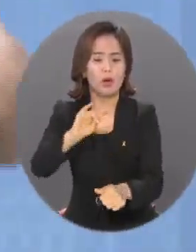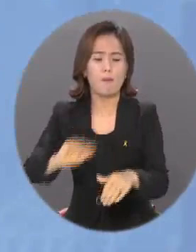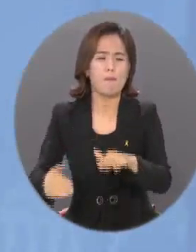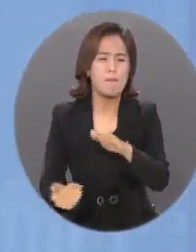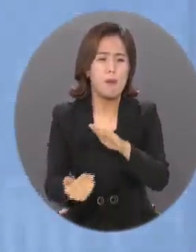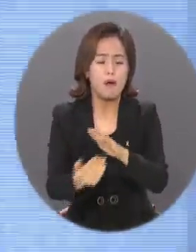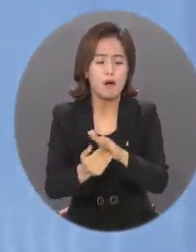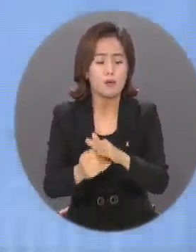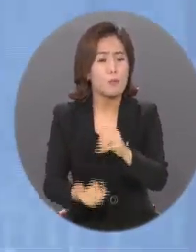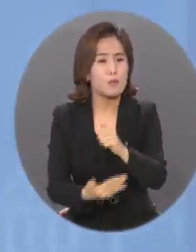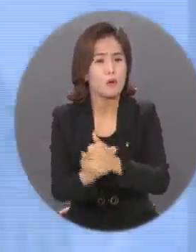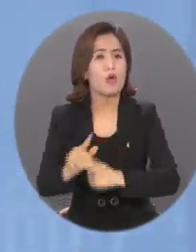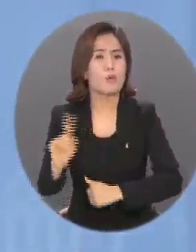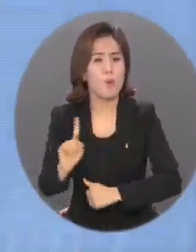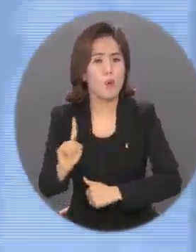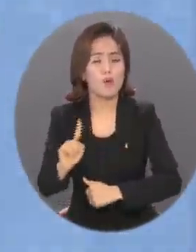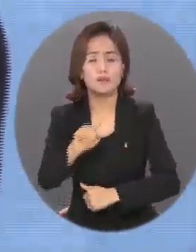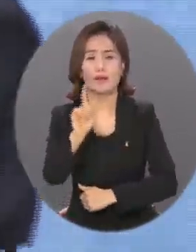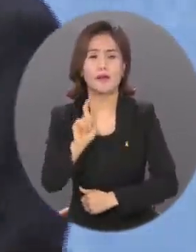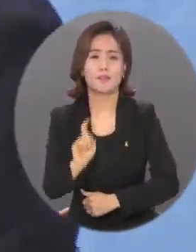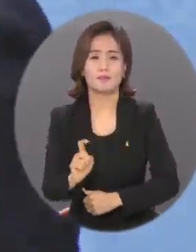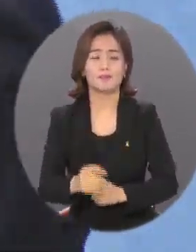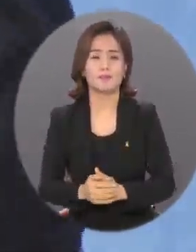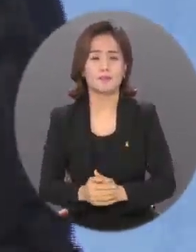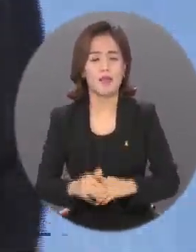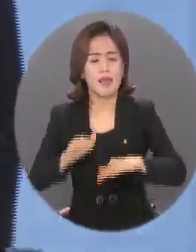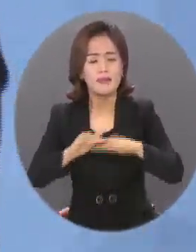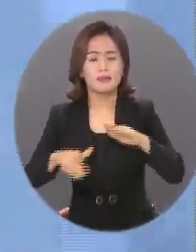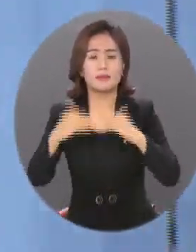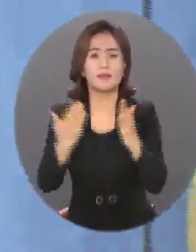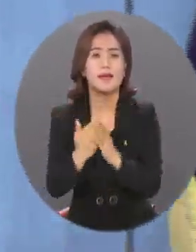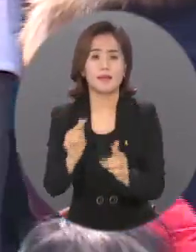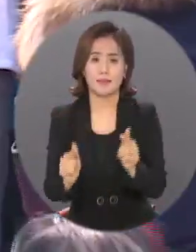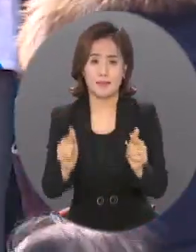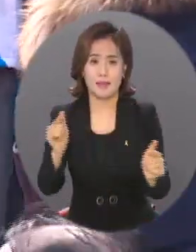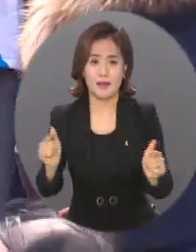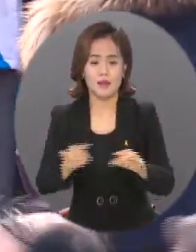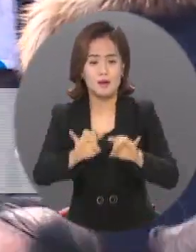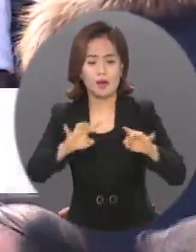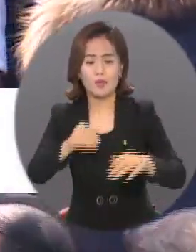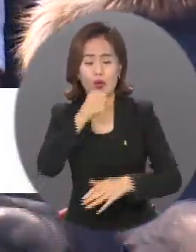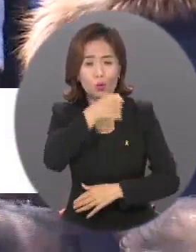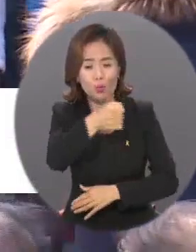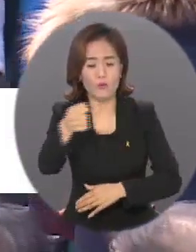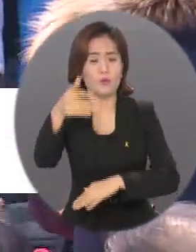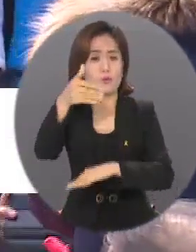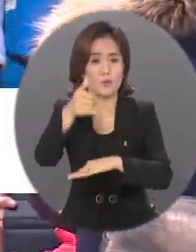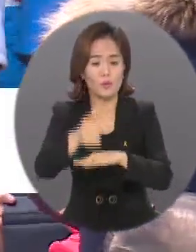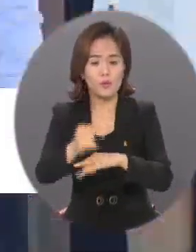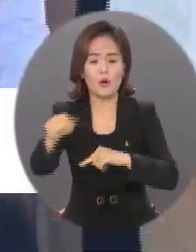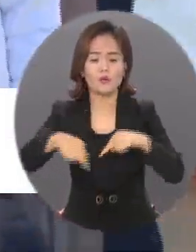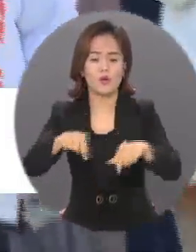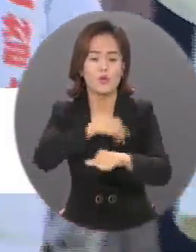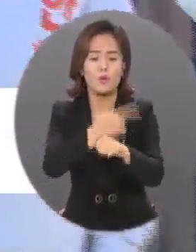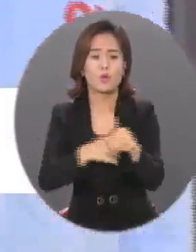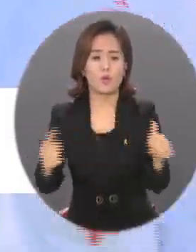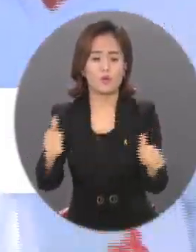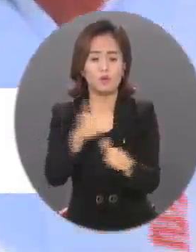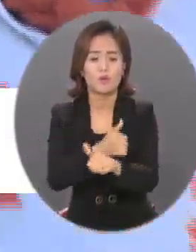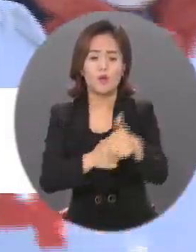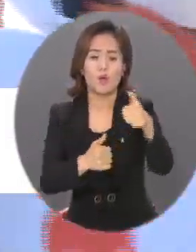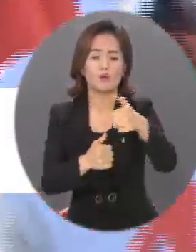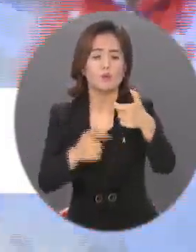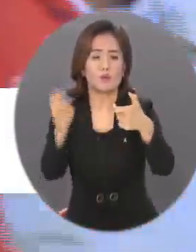초박빙 판세에 미치는 여파는 어떨까요? 해석은 엇갈립니다. 각종 여론조사에서 정권 교체 여론이